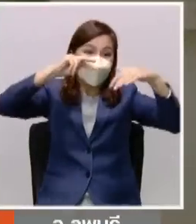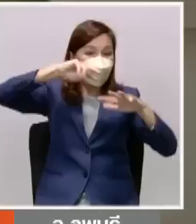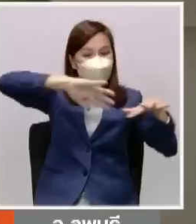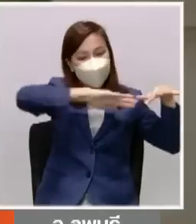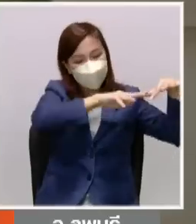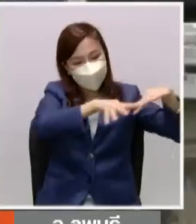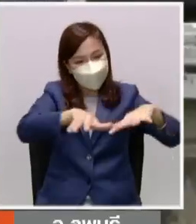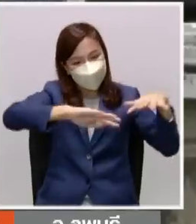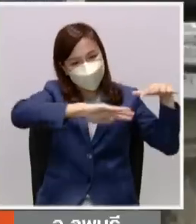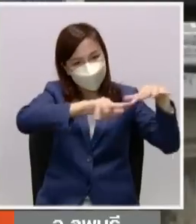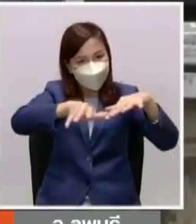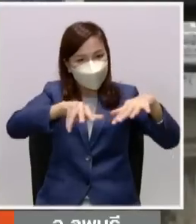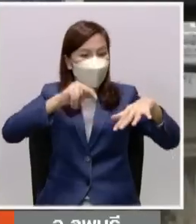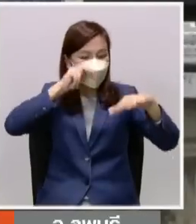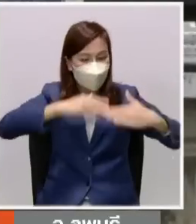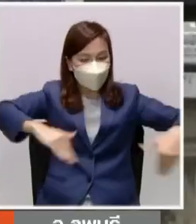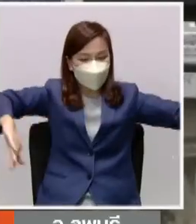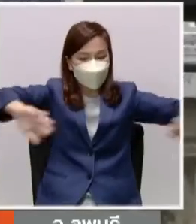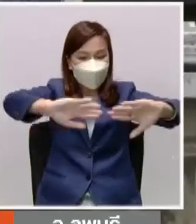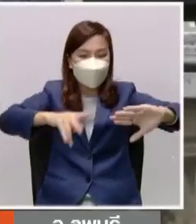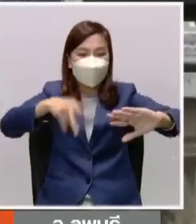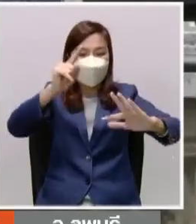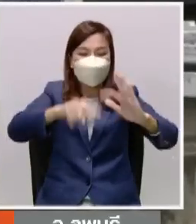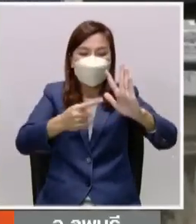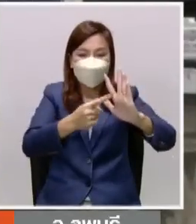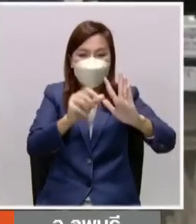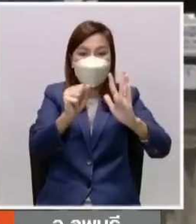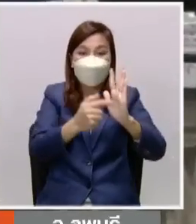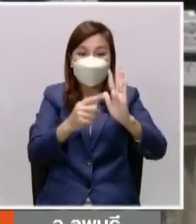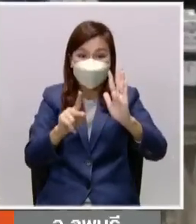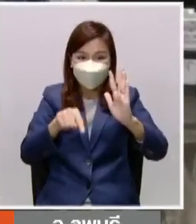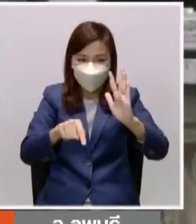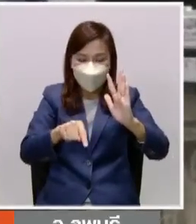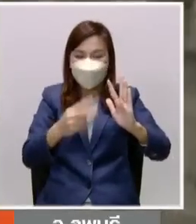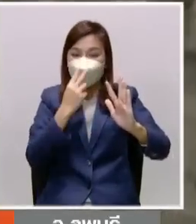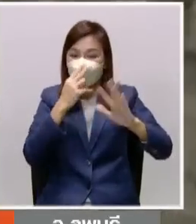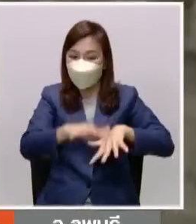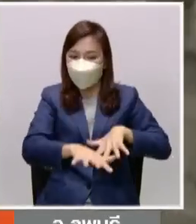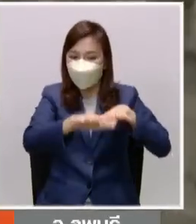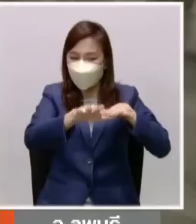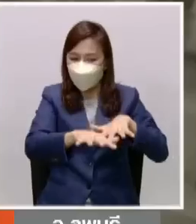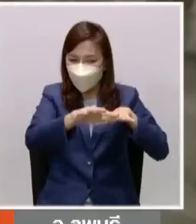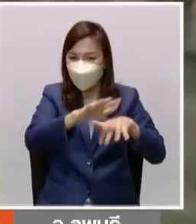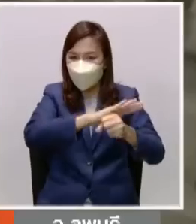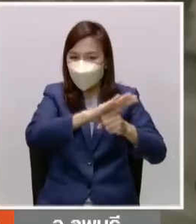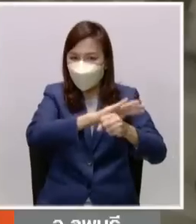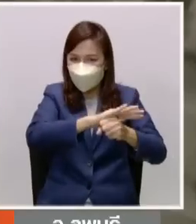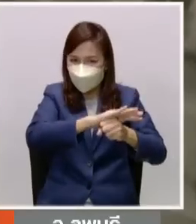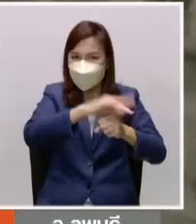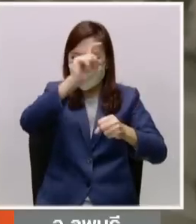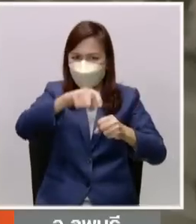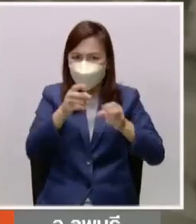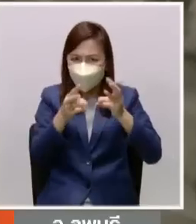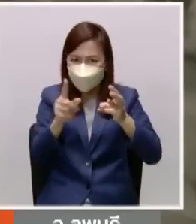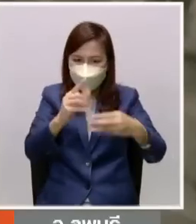น้ำไหลเข้าเขื่อนมีแนวโน้มเพิ่มขึ้นอย่างต่อเนื่องเพื่อเป็นการควบคุมระดับน้ำและปริมาณน้ำในเขื่อนให้อยู่ในเกณฑ์ที่เหมาะสมก็ต้องมี